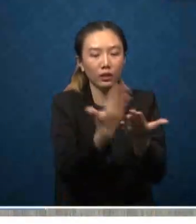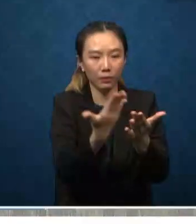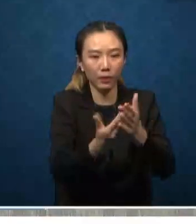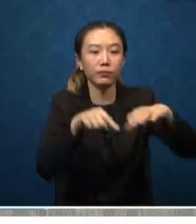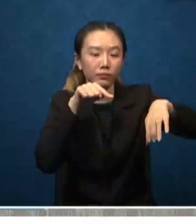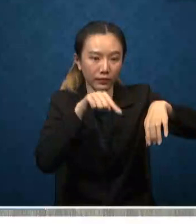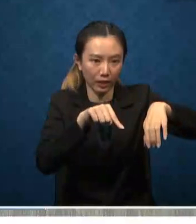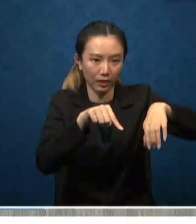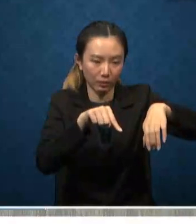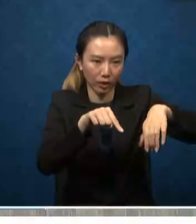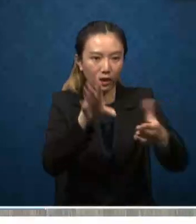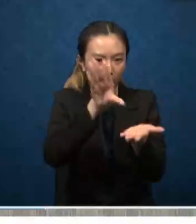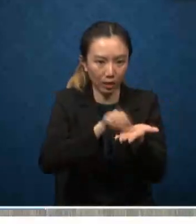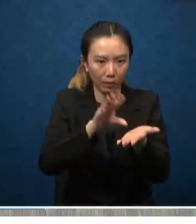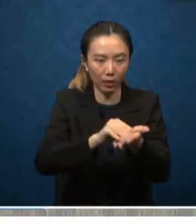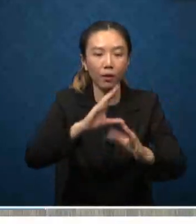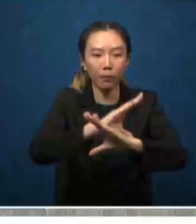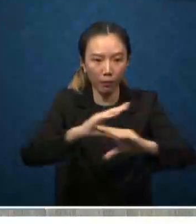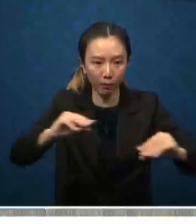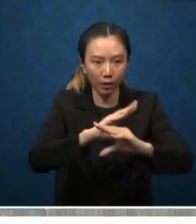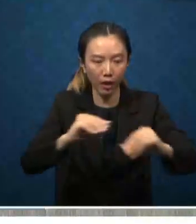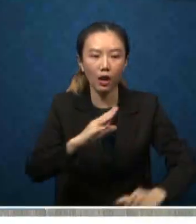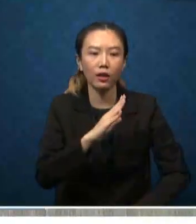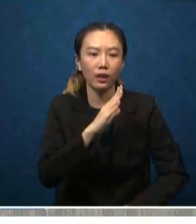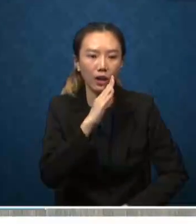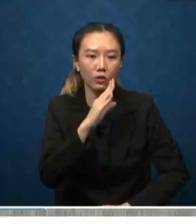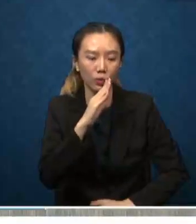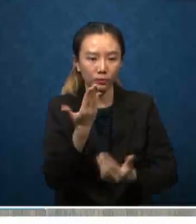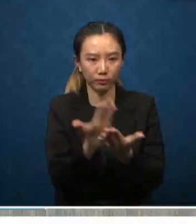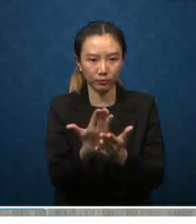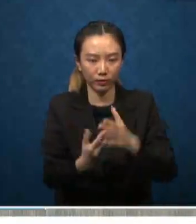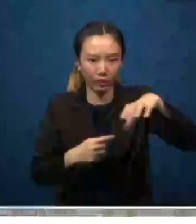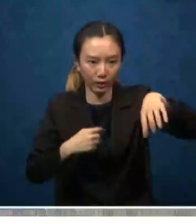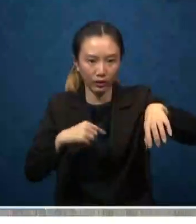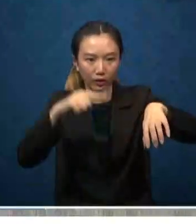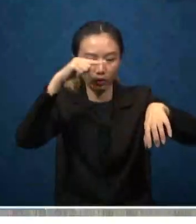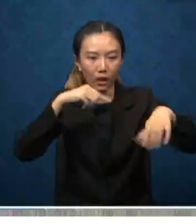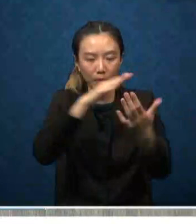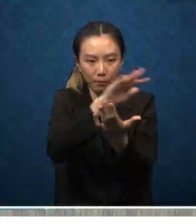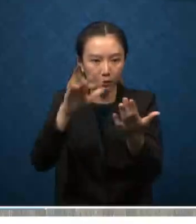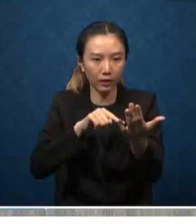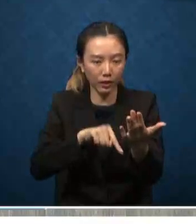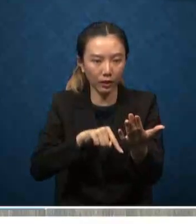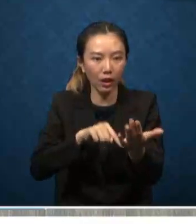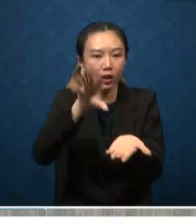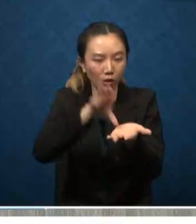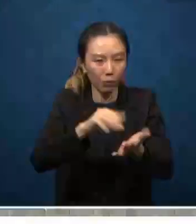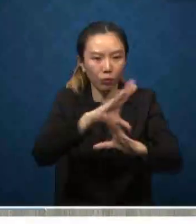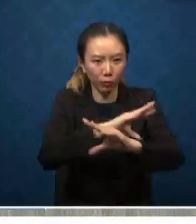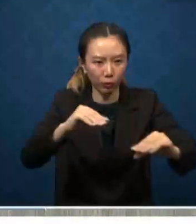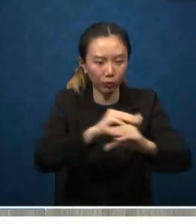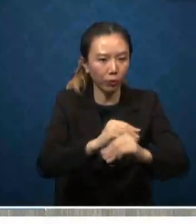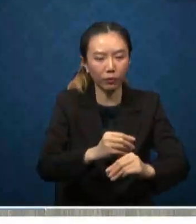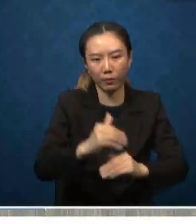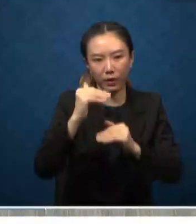ในการแลกเปลี่ยนหากสถาบันการเงินของประเทศไทยไม่สามารถแลกเปลี่ยนข้อมูลได้ภ